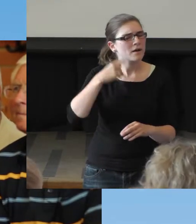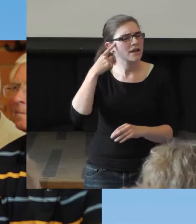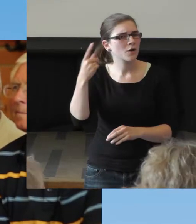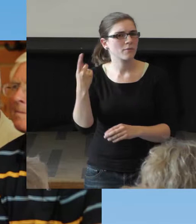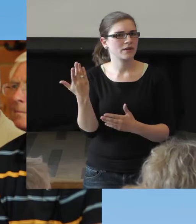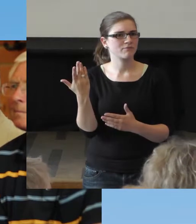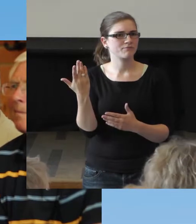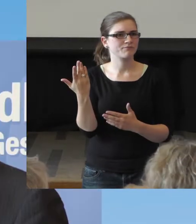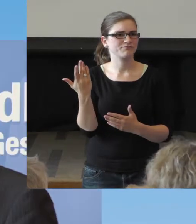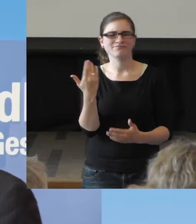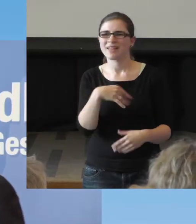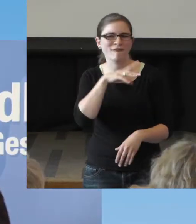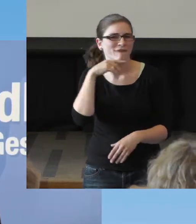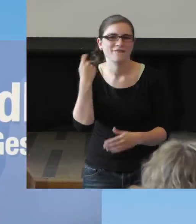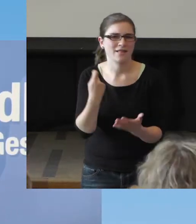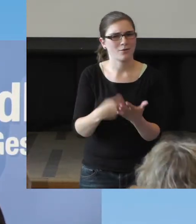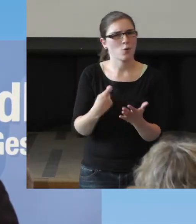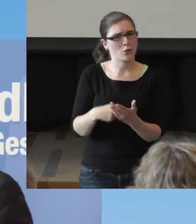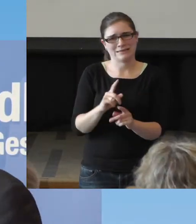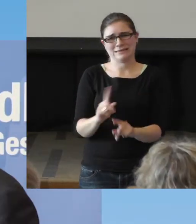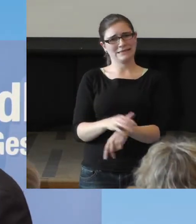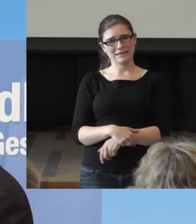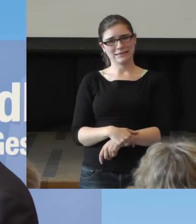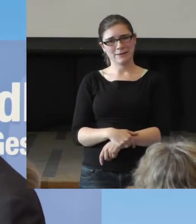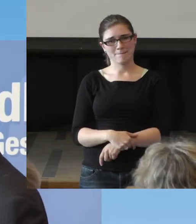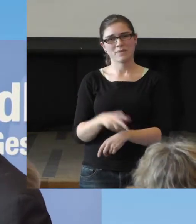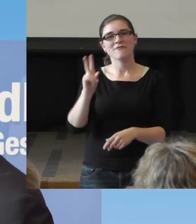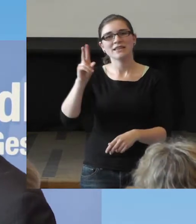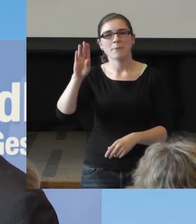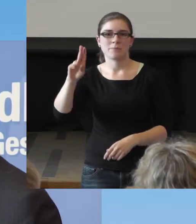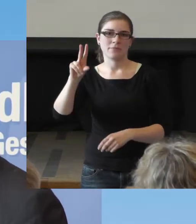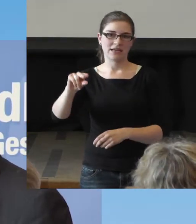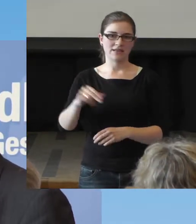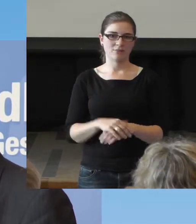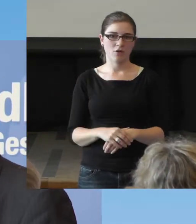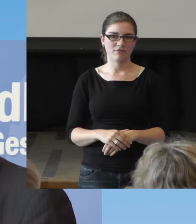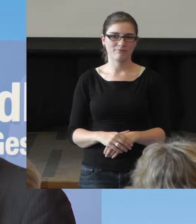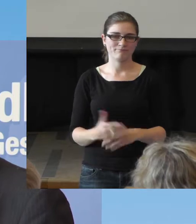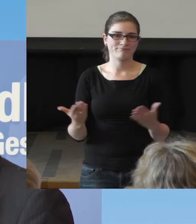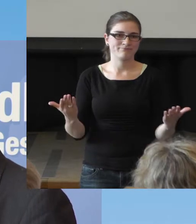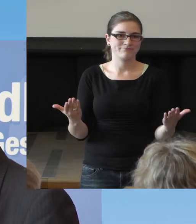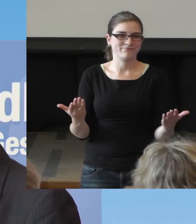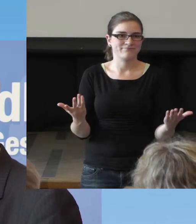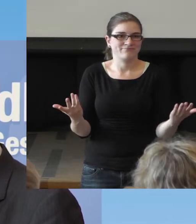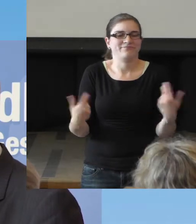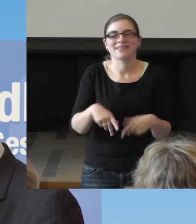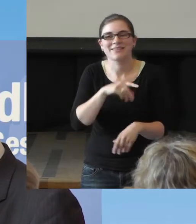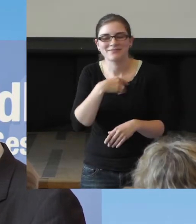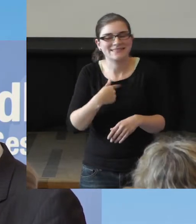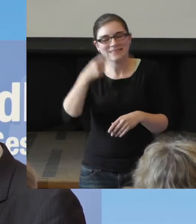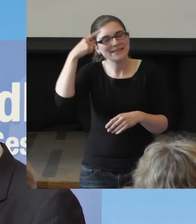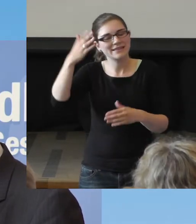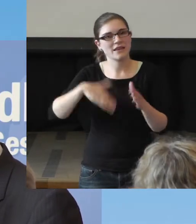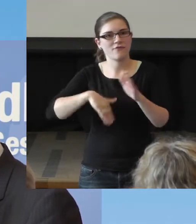das, es kostet auch nicht so wahnsinnig viel, das Vitamin B12, es macht jetzt nicht so viel Sinn, immer ganz viel Vitamin B12 zu schlucken,